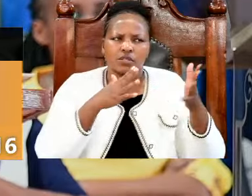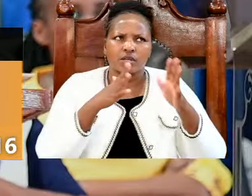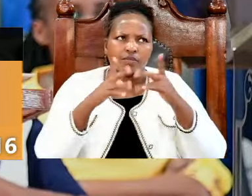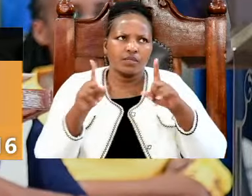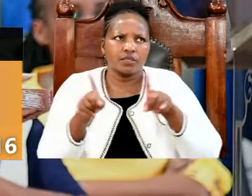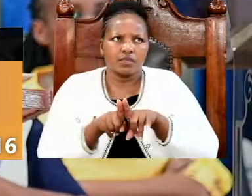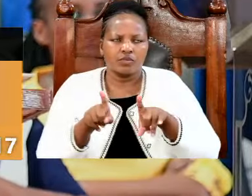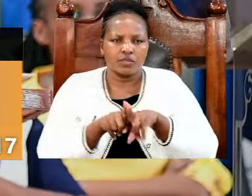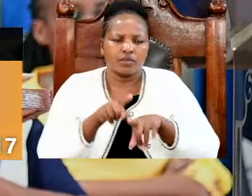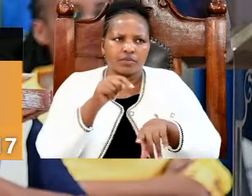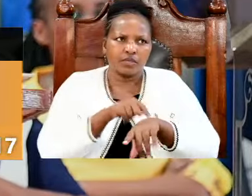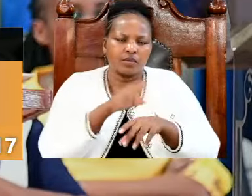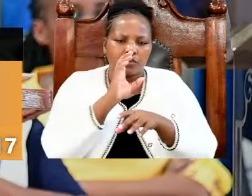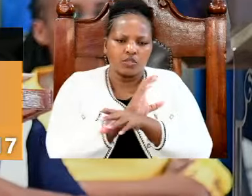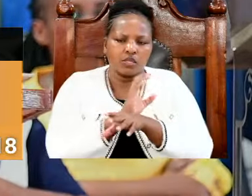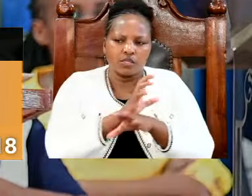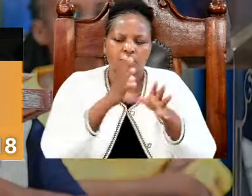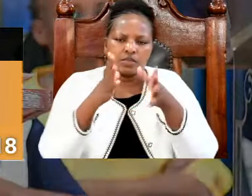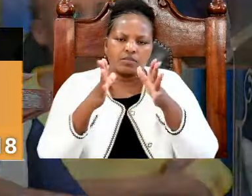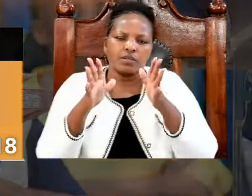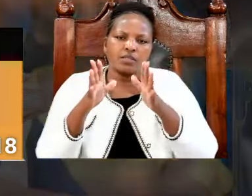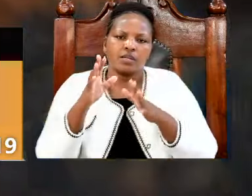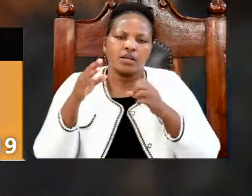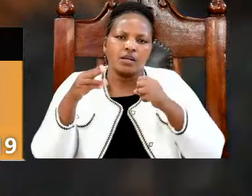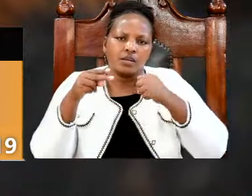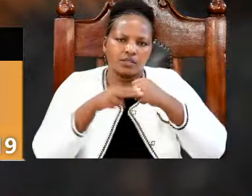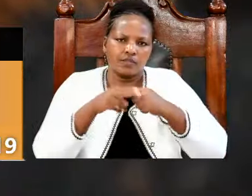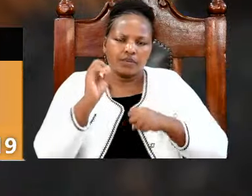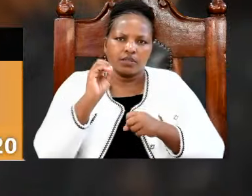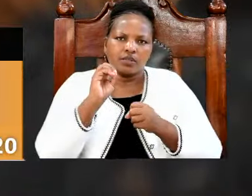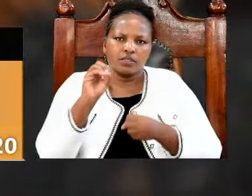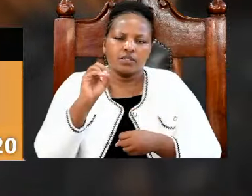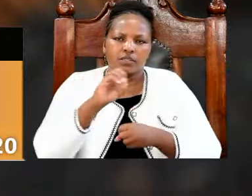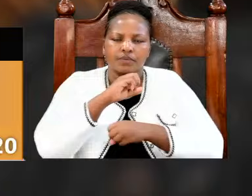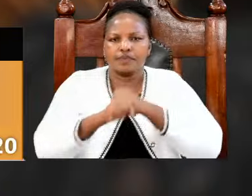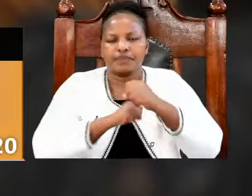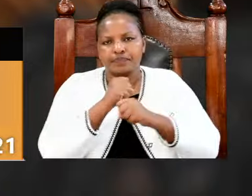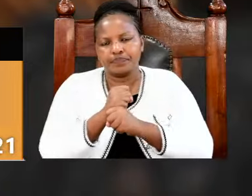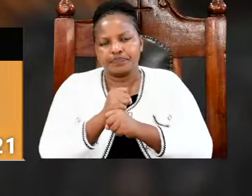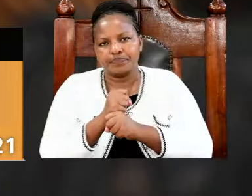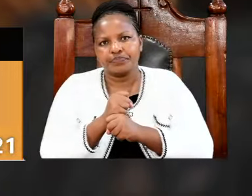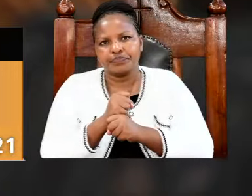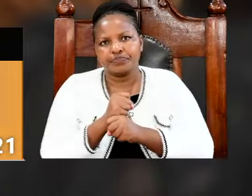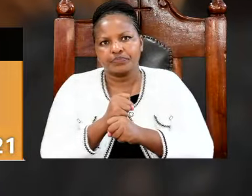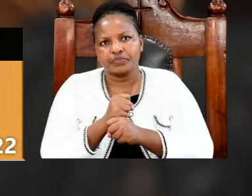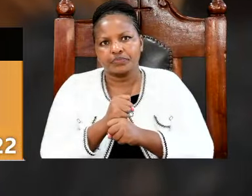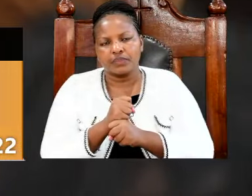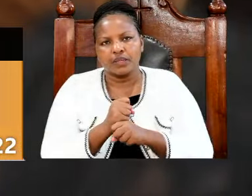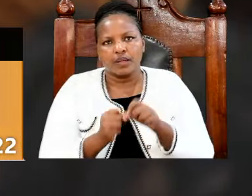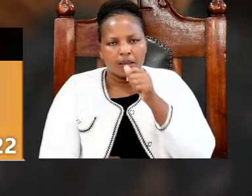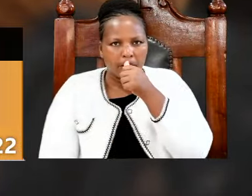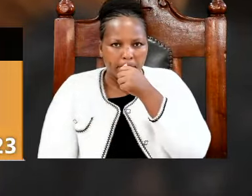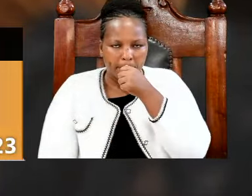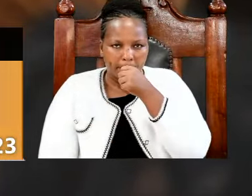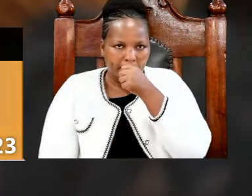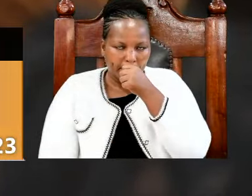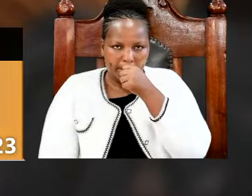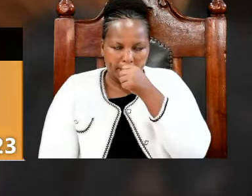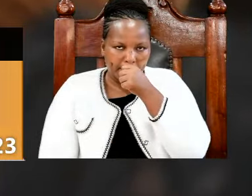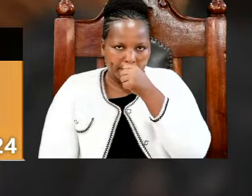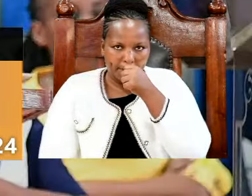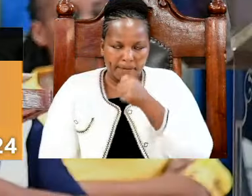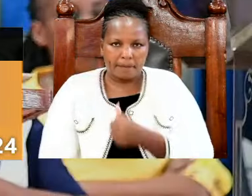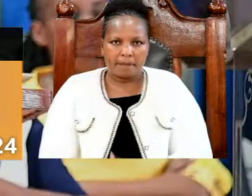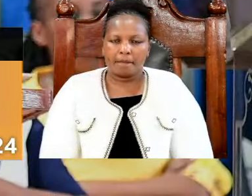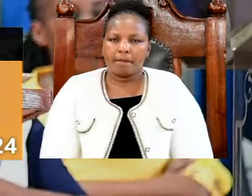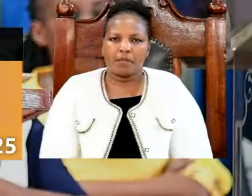inasherehekea 70 years anniversary. Kwa hivyo unaweza kujiandikisha, na sio wale tu wameoana, hata kama ni kijana na